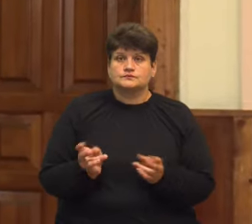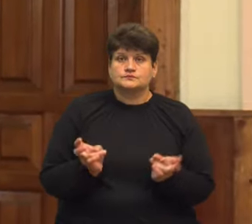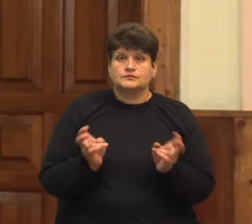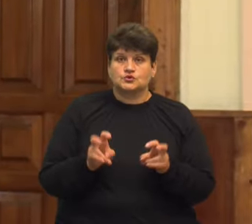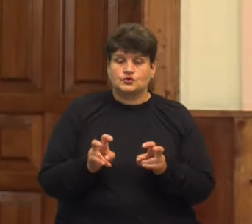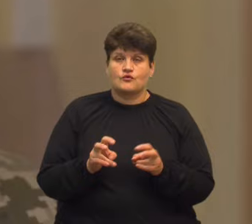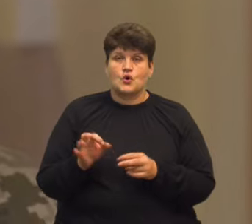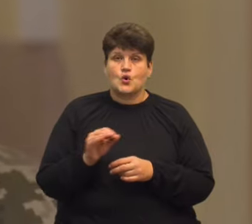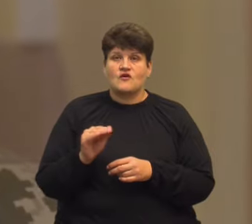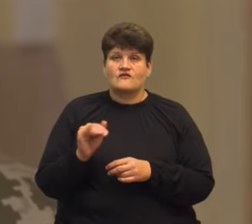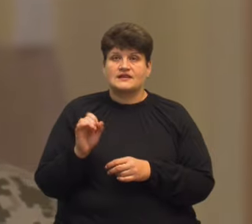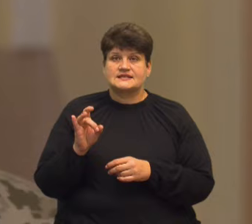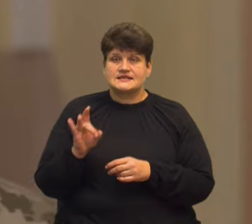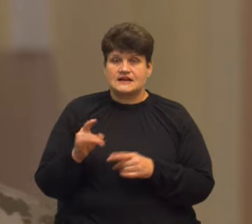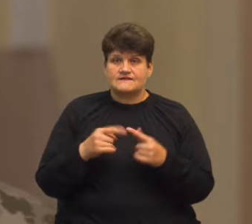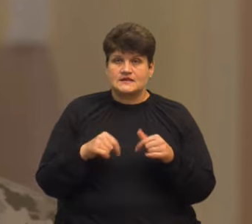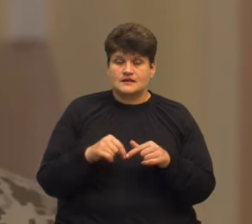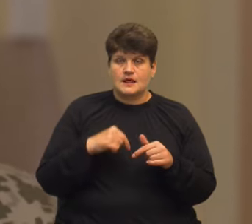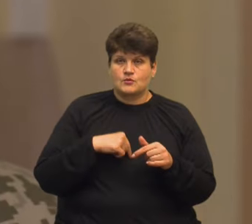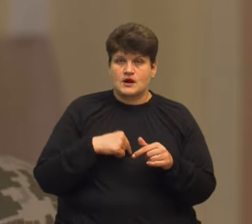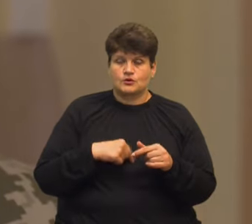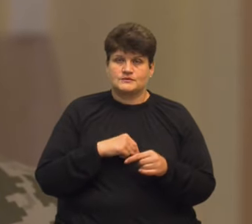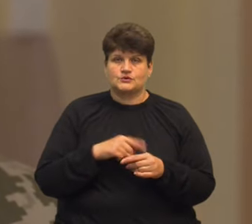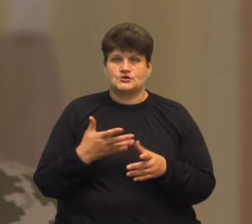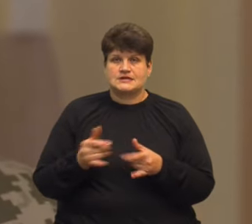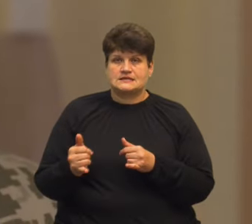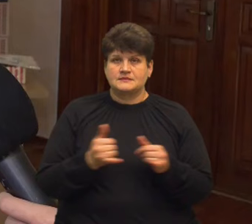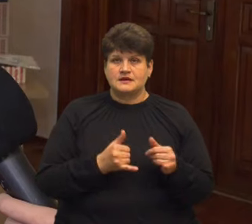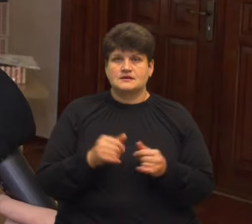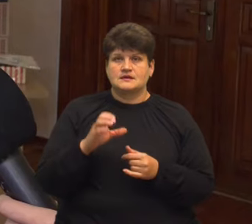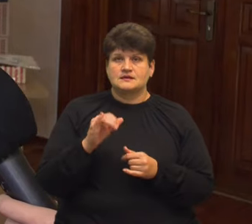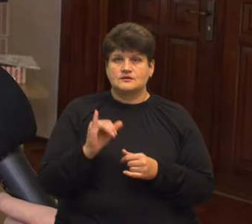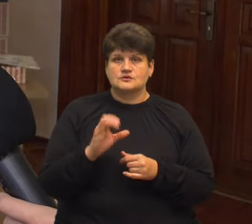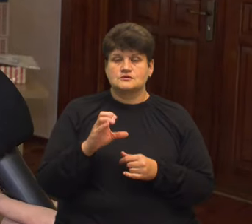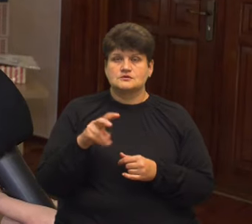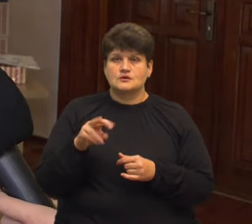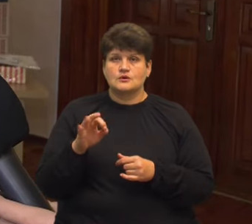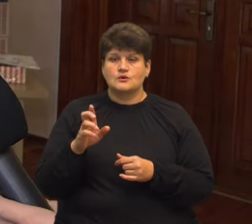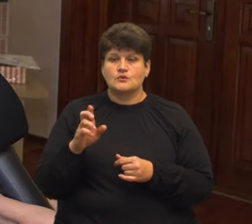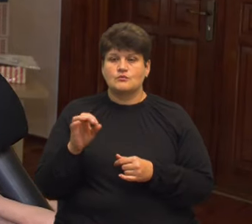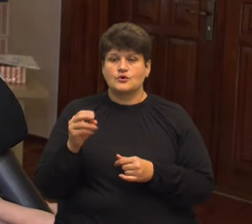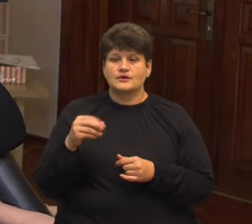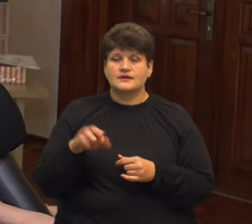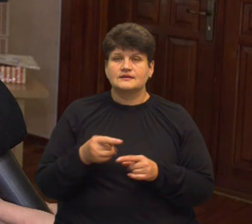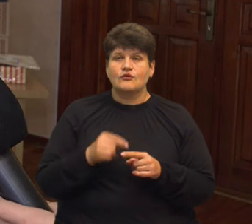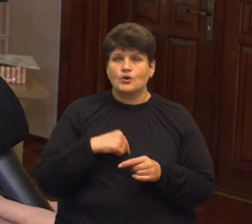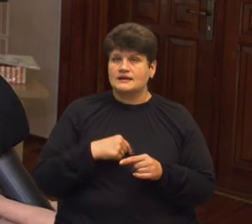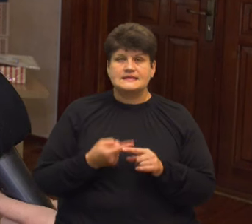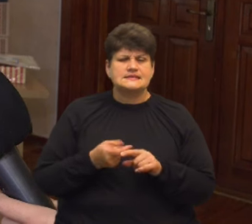офіцер відділення морально-психологічного забезпечення майор Ігор Слободян. Згад моральному це є дуже велике, тому